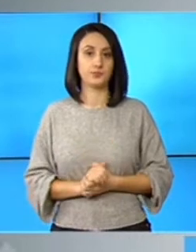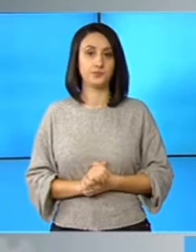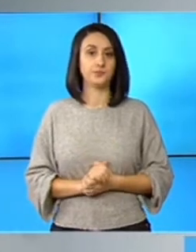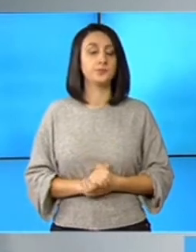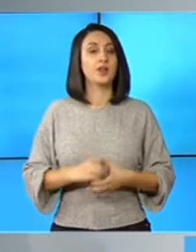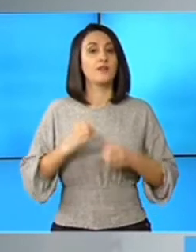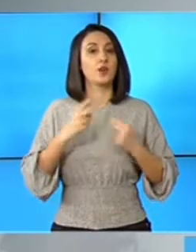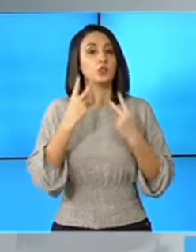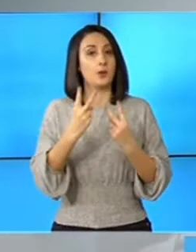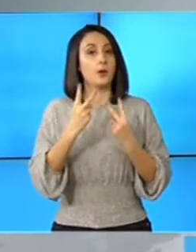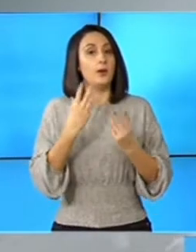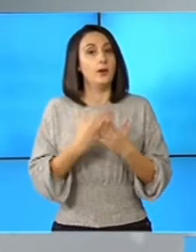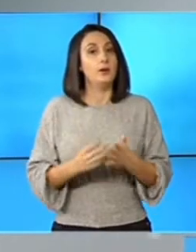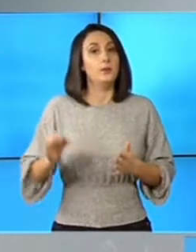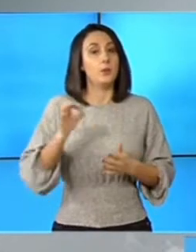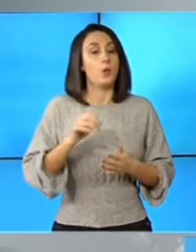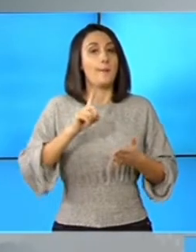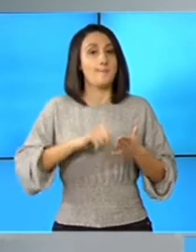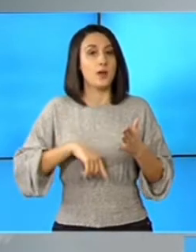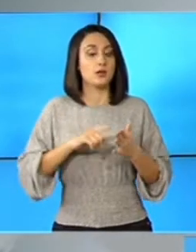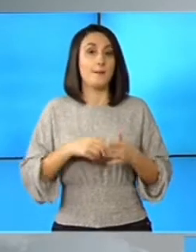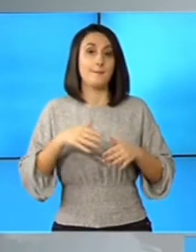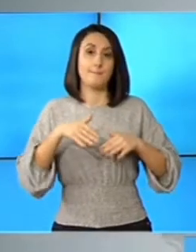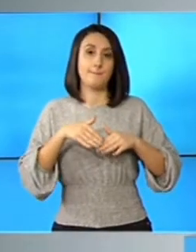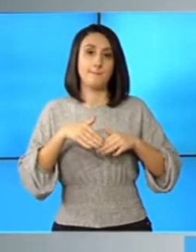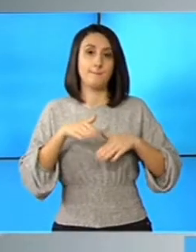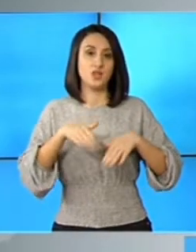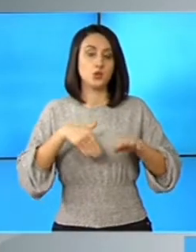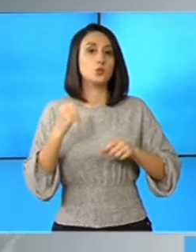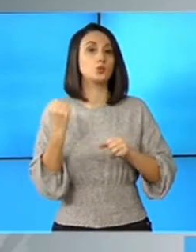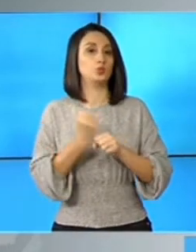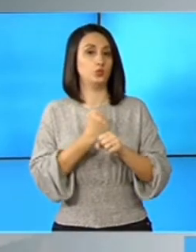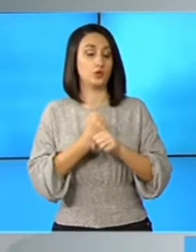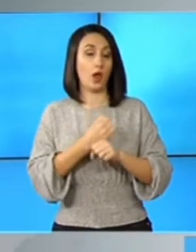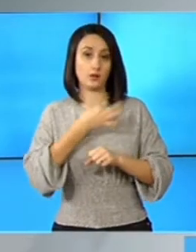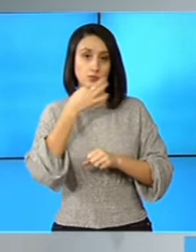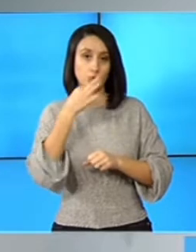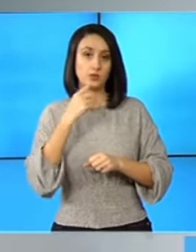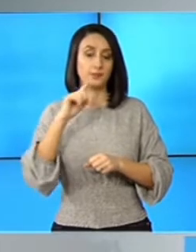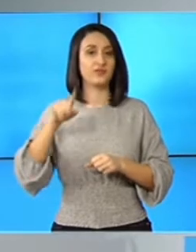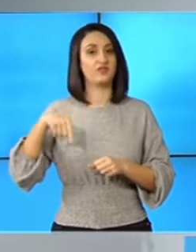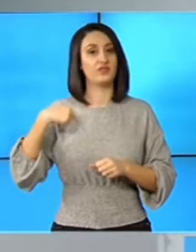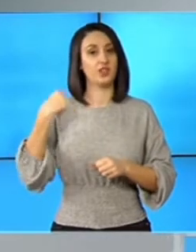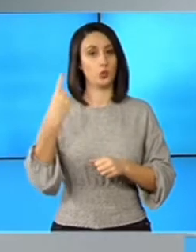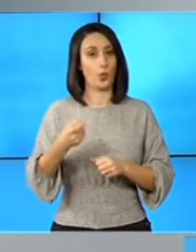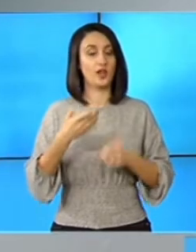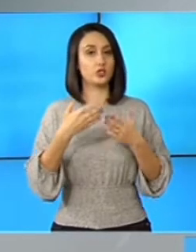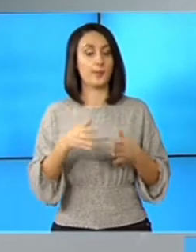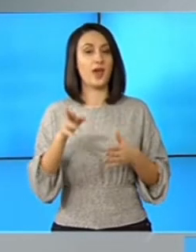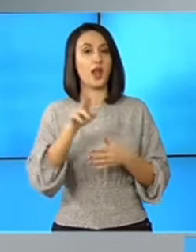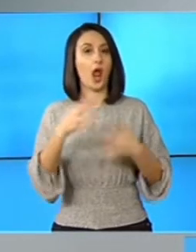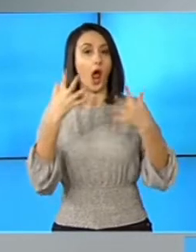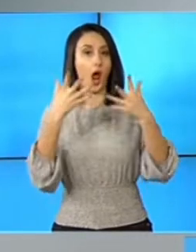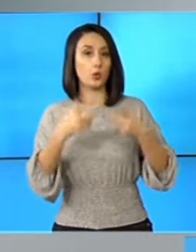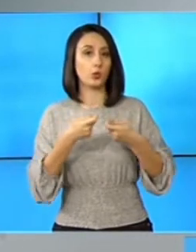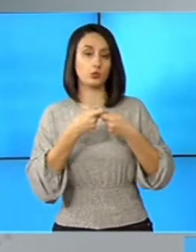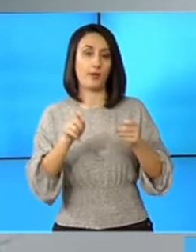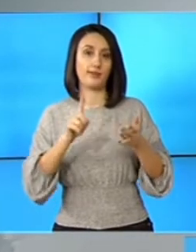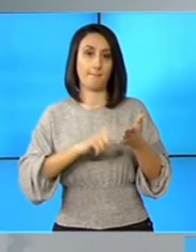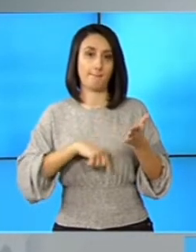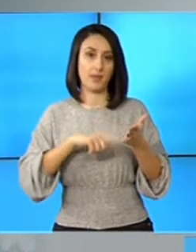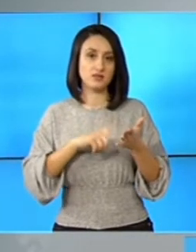Vești importante pentru milioane de pensionari. Ministrul Muncii, Raluca Turcan, a declarat că de săptămâna viitoare va începe recalcularea tuturor